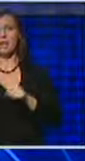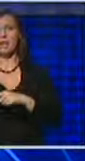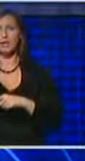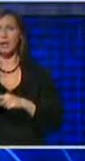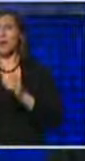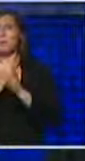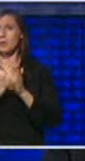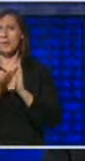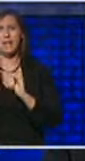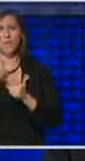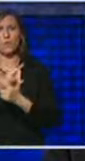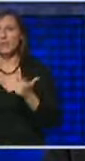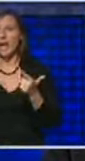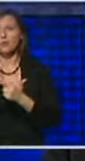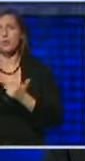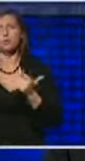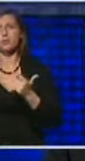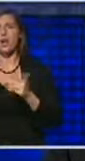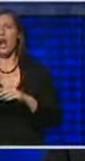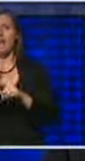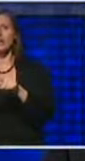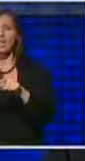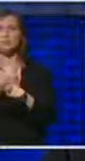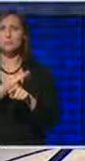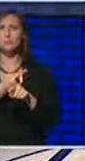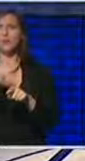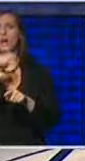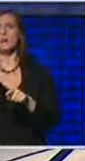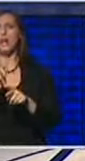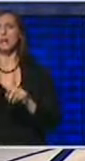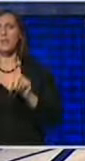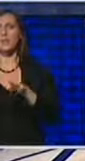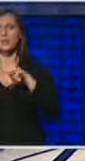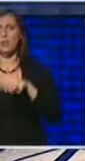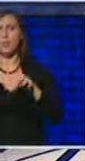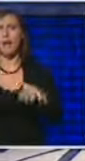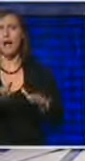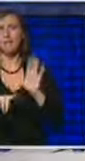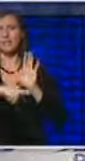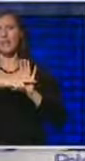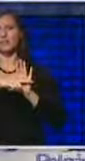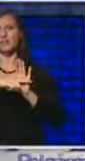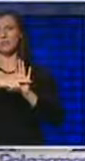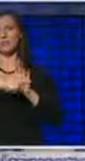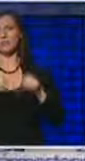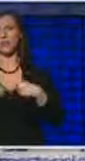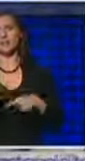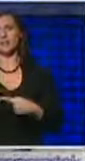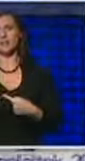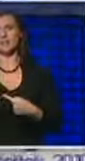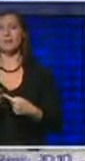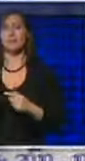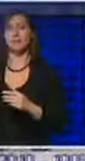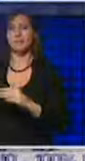sem volt teljes egészében világos, és ahogy Attila is említette, a jelöltállítási hullám is igazán negatívan következett be számukra. Ebből az